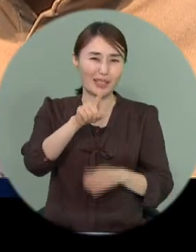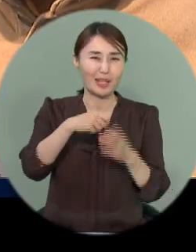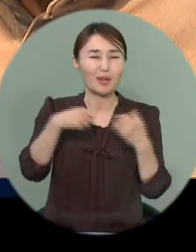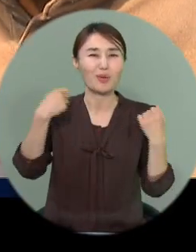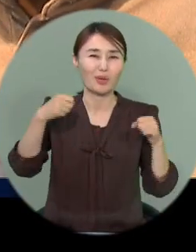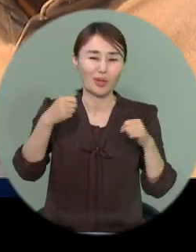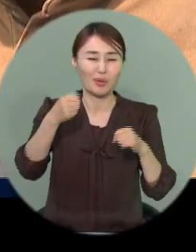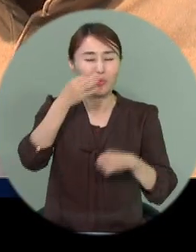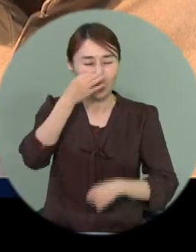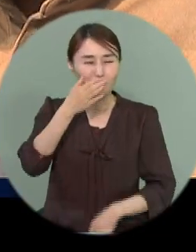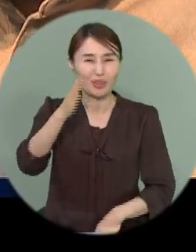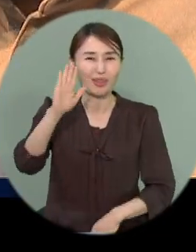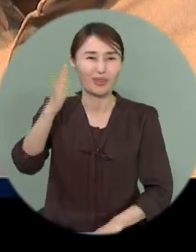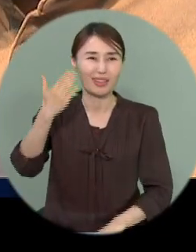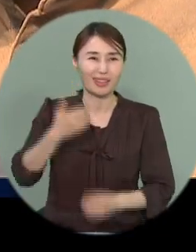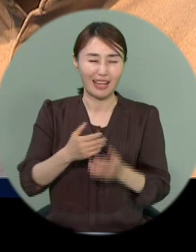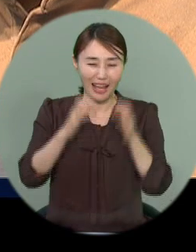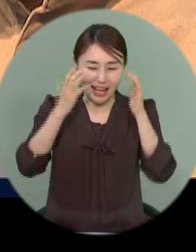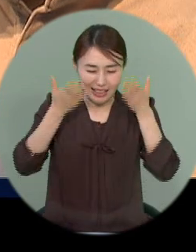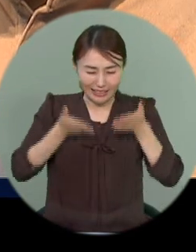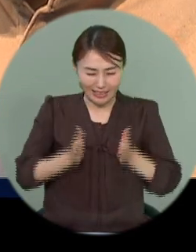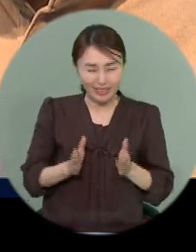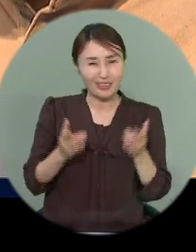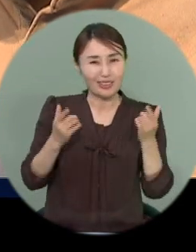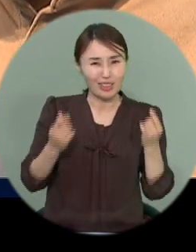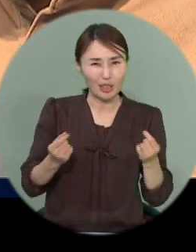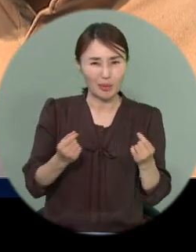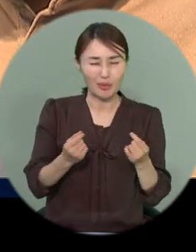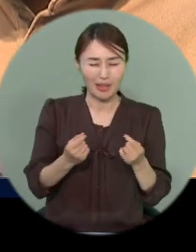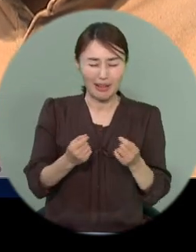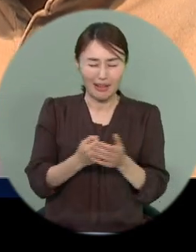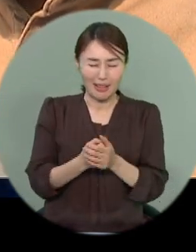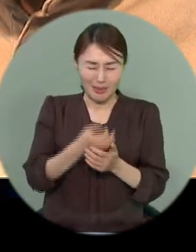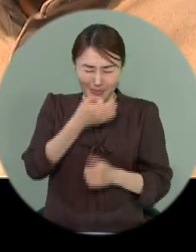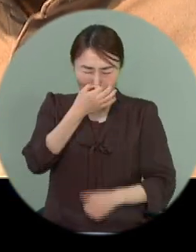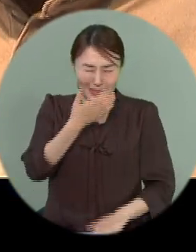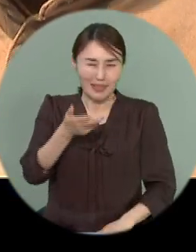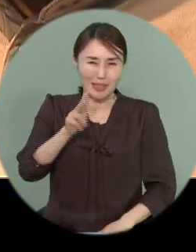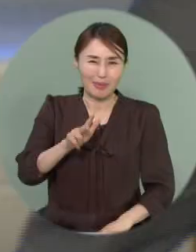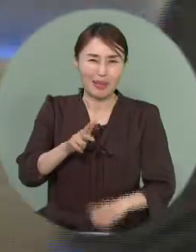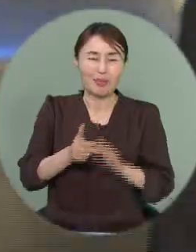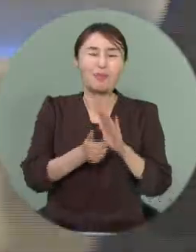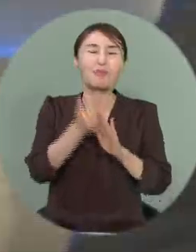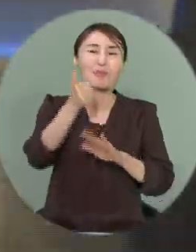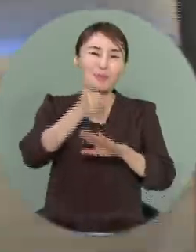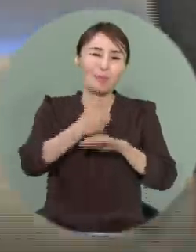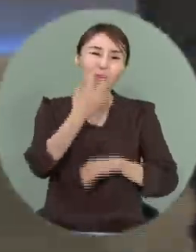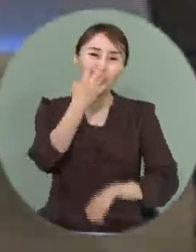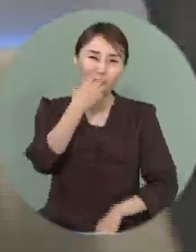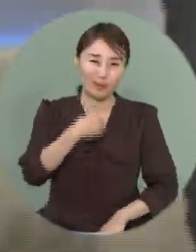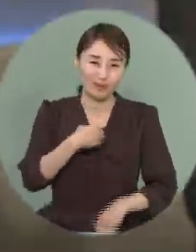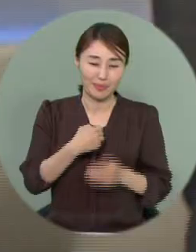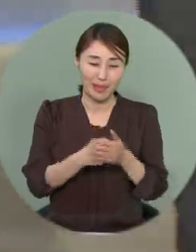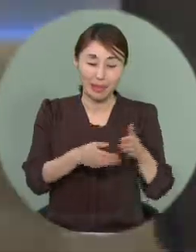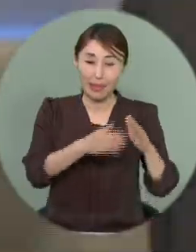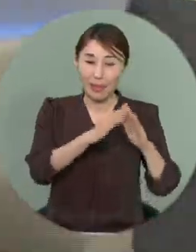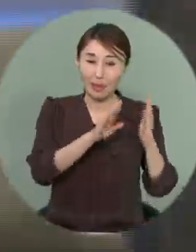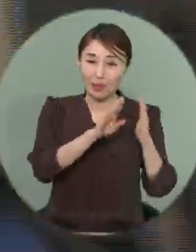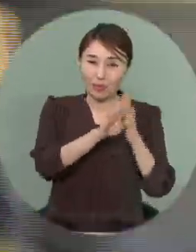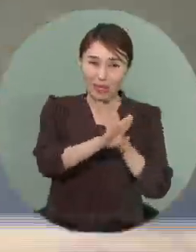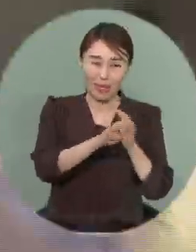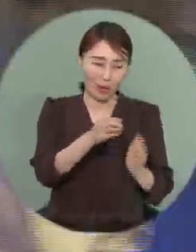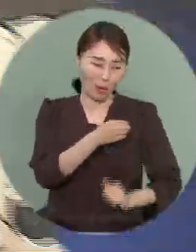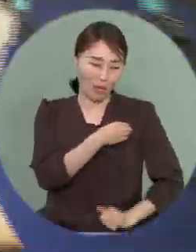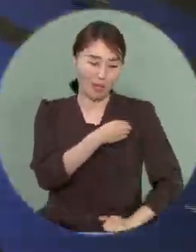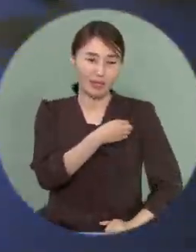낳는 것처럼 한 작품 할 때마다 성취감을 느끼고 있습니다. 극단의 살림은 단원들이 내는